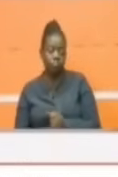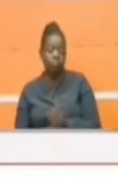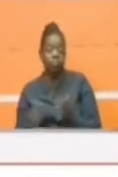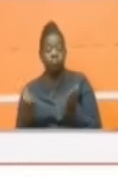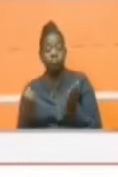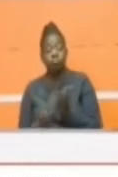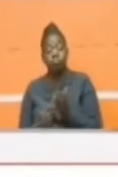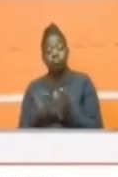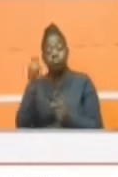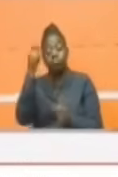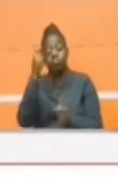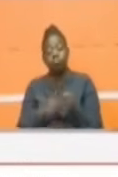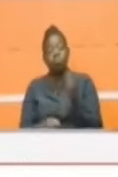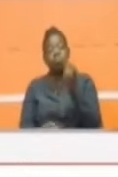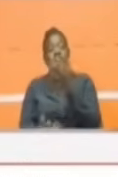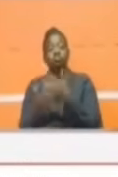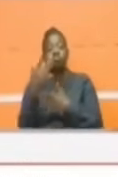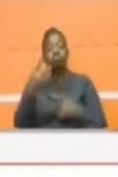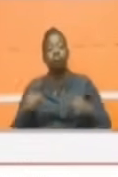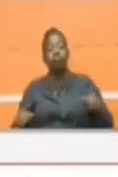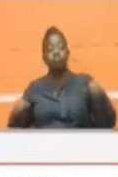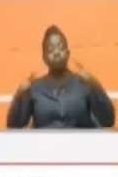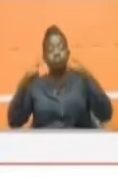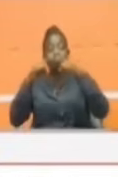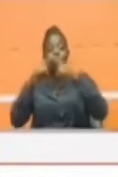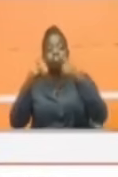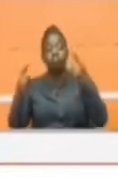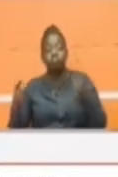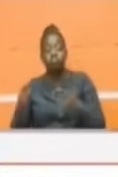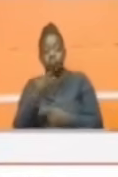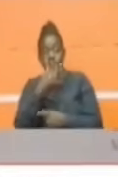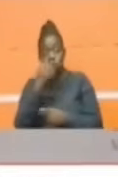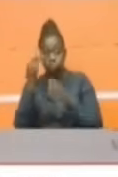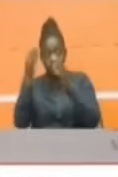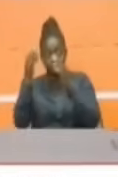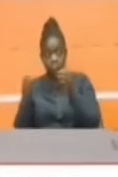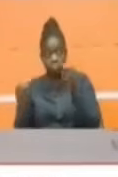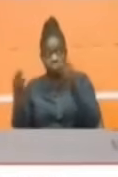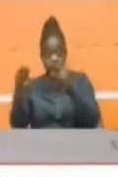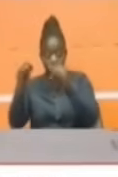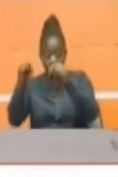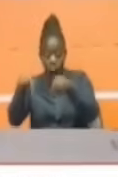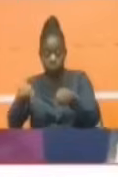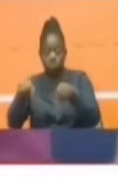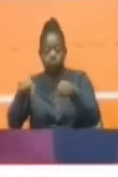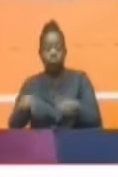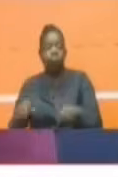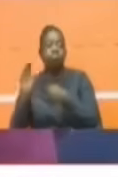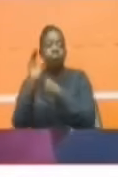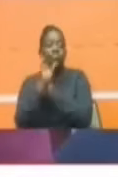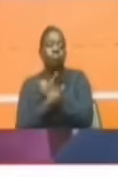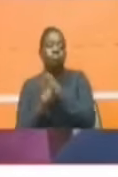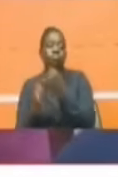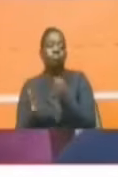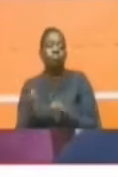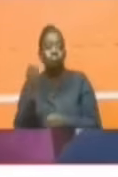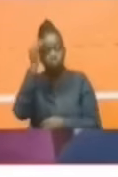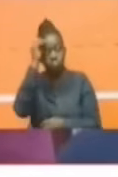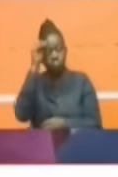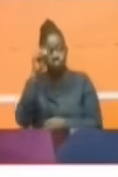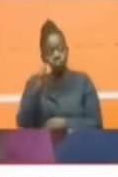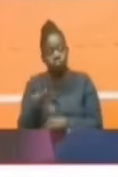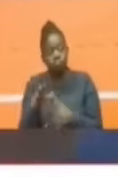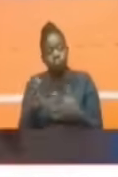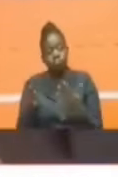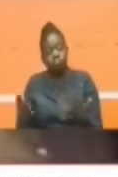matters. I think one of the best things that has ever happened to this country. Mubaka bwatise Musinyori